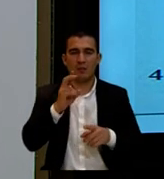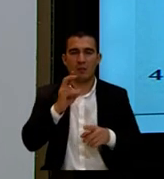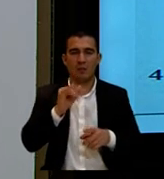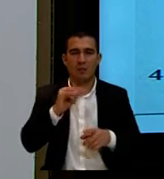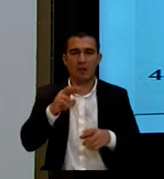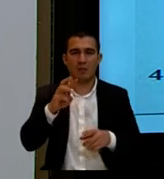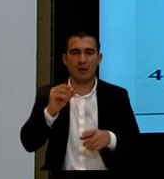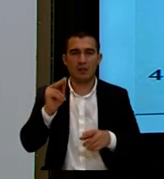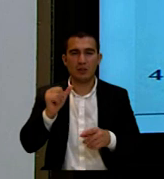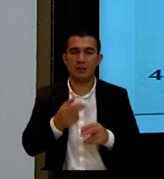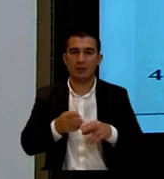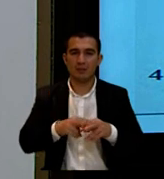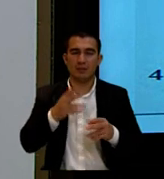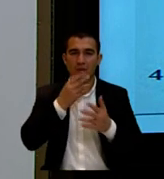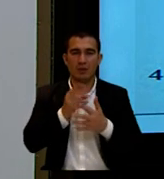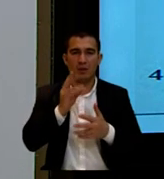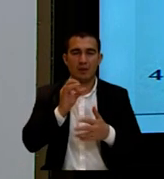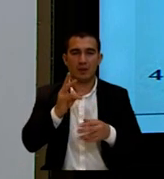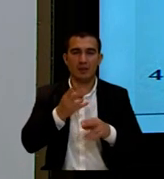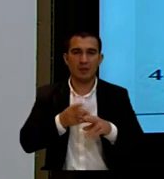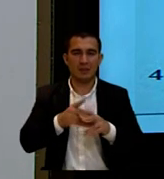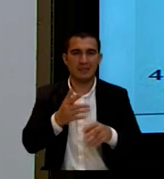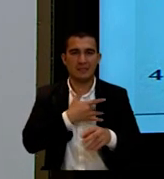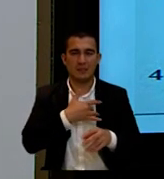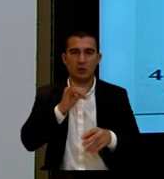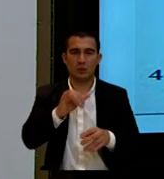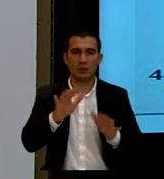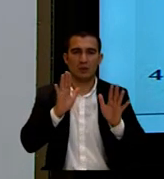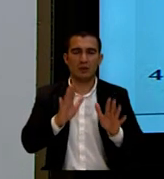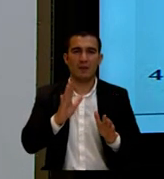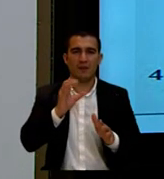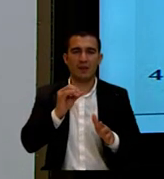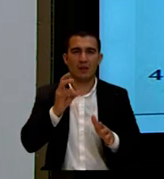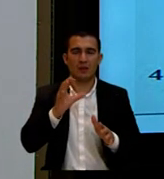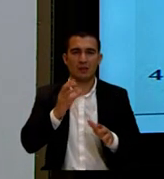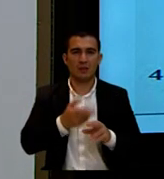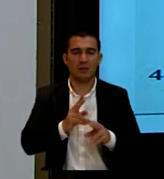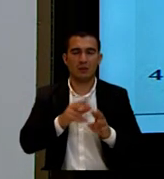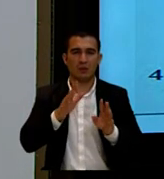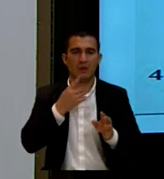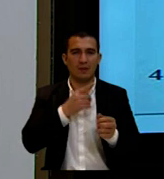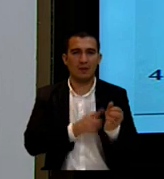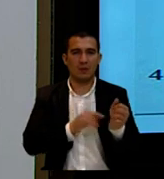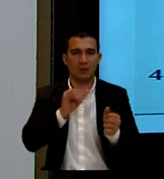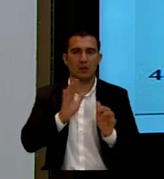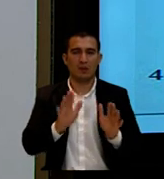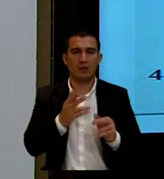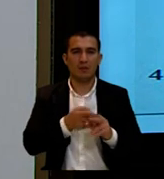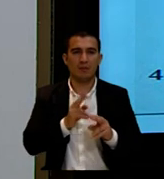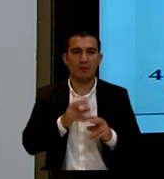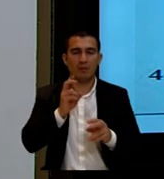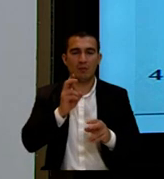qorinchadan iborat yurak paydo bo'lgan. Yuragida faqat venoz qon oqadi. Qon